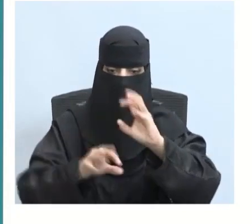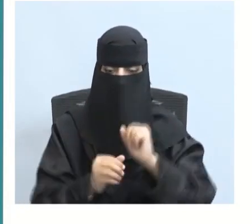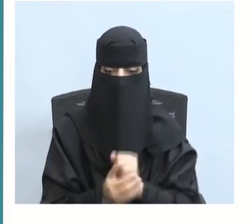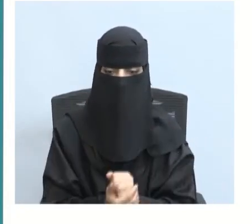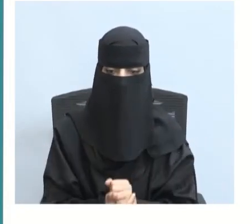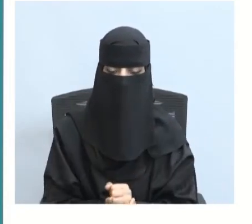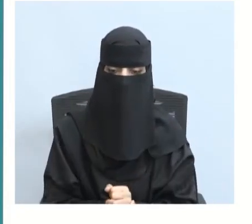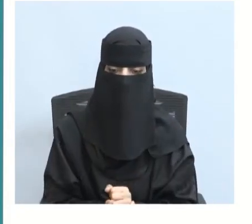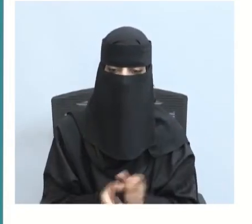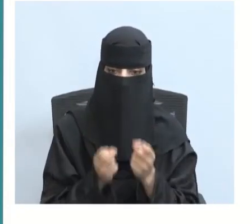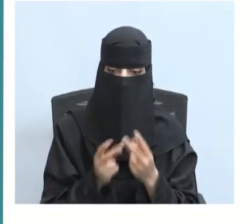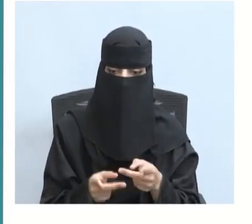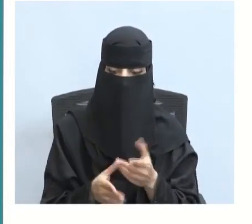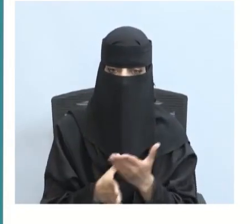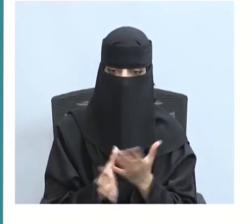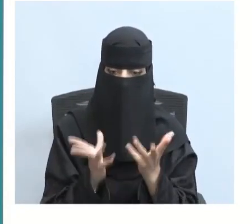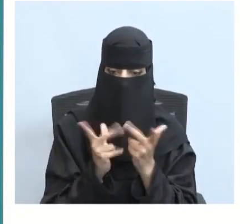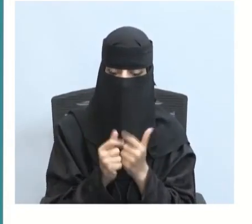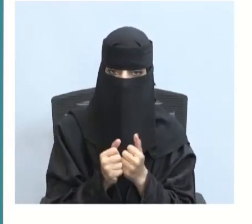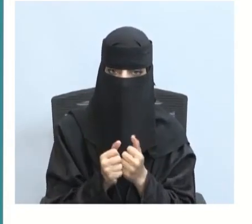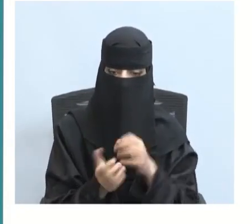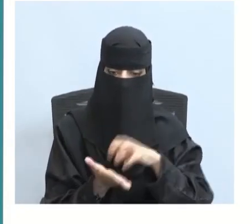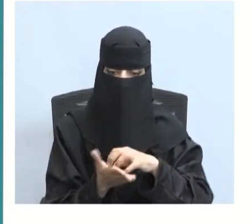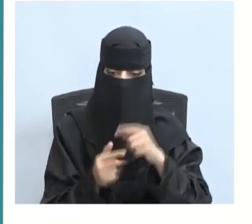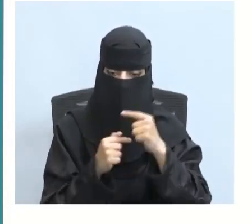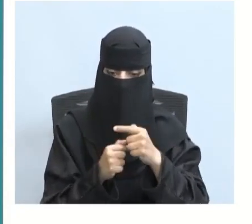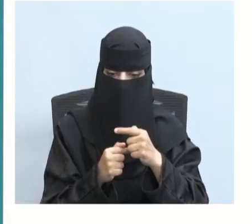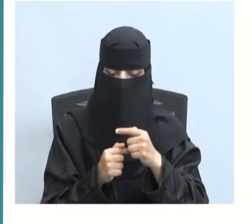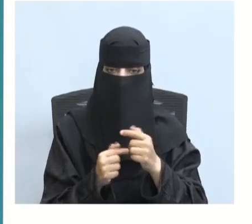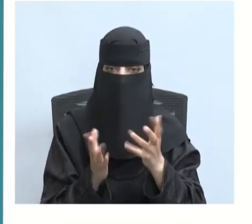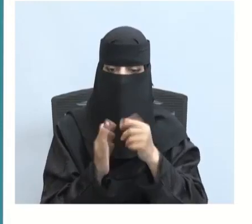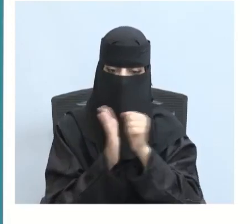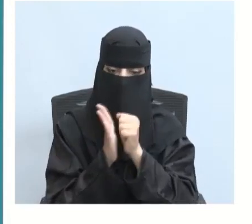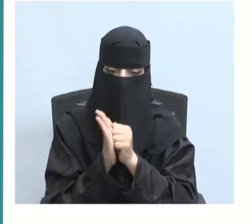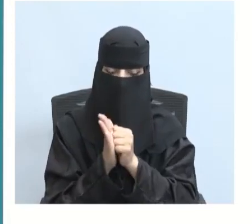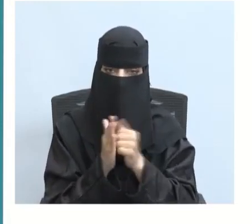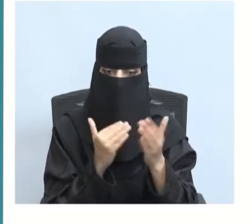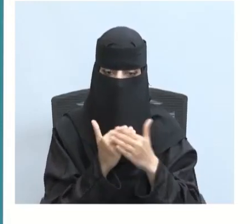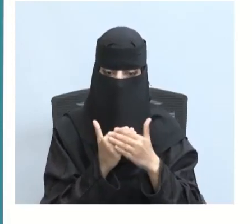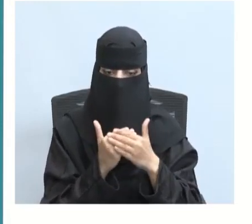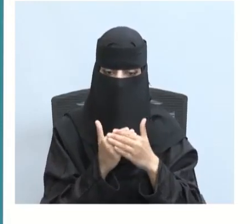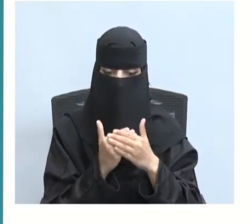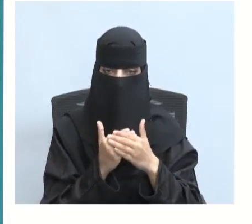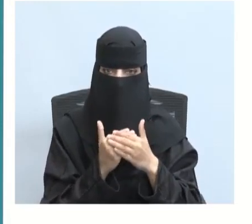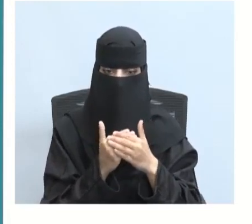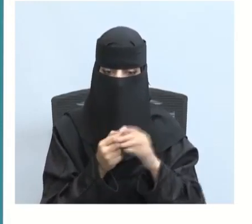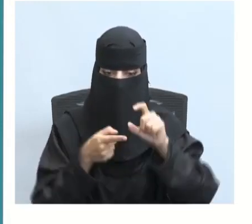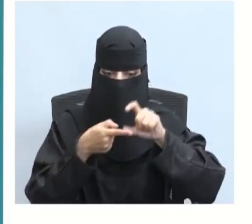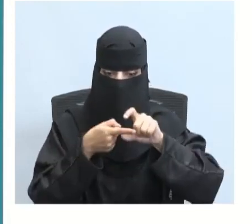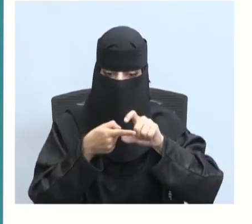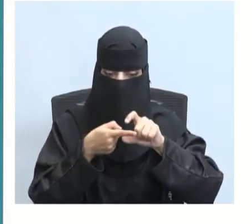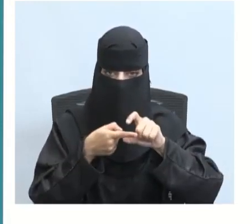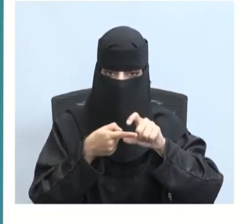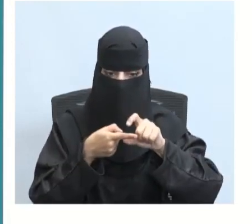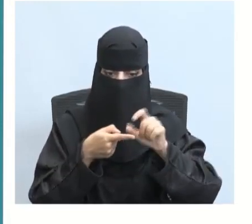بالطاقه نبدا عدد المنشات تساوي عدد المنازل المطلوبه تقسيم